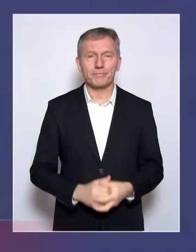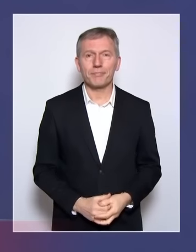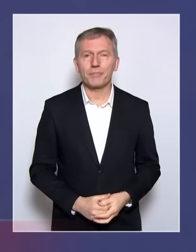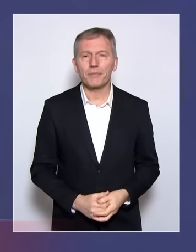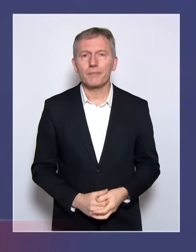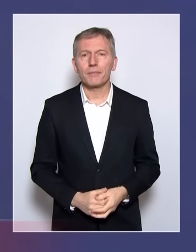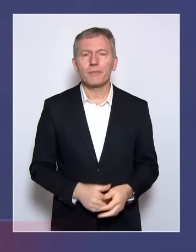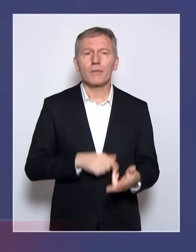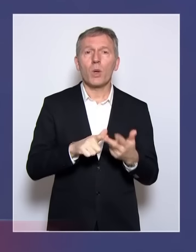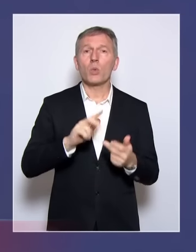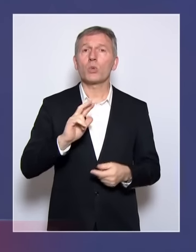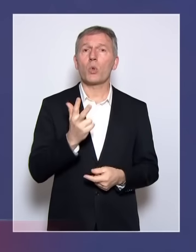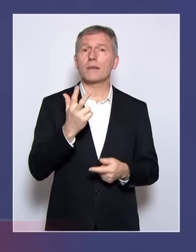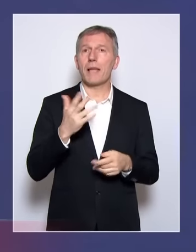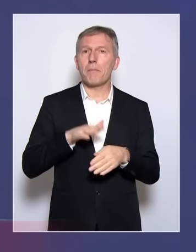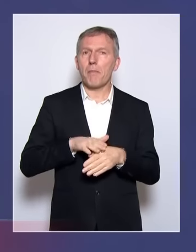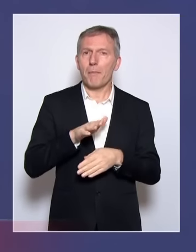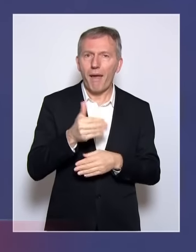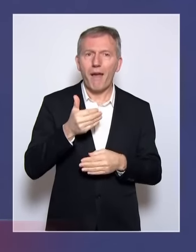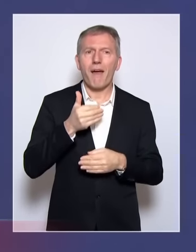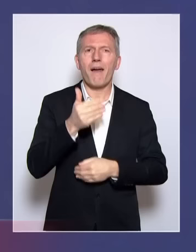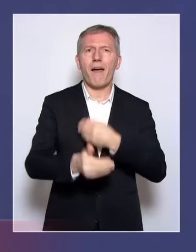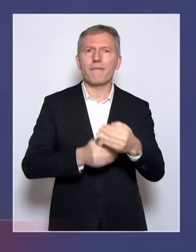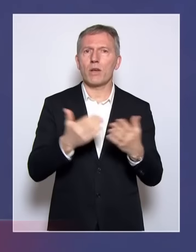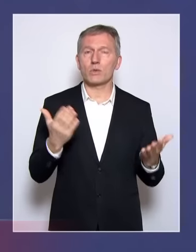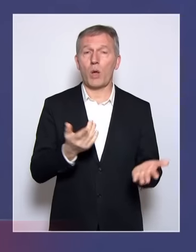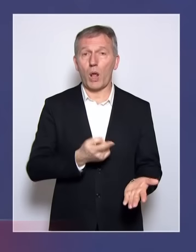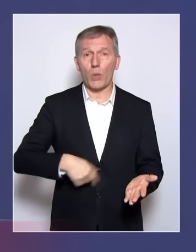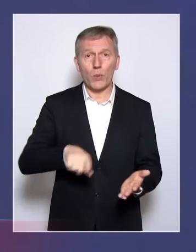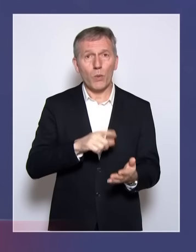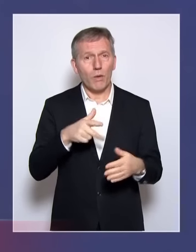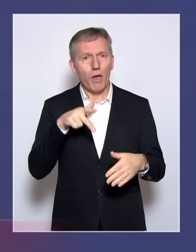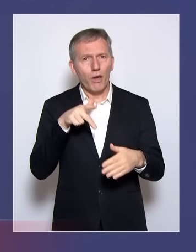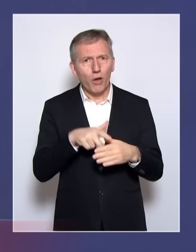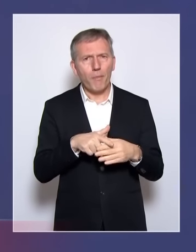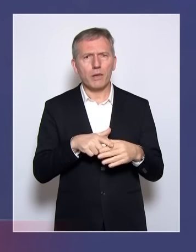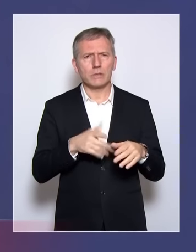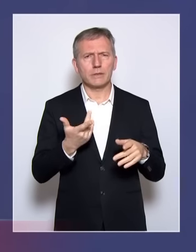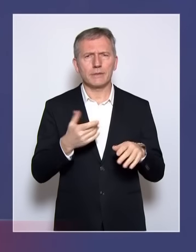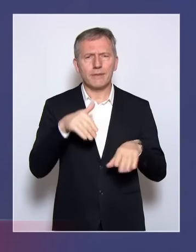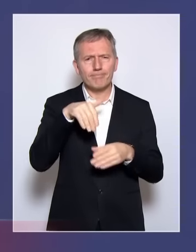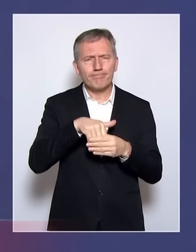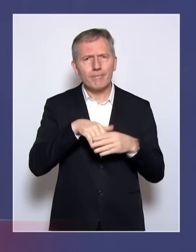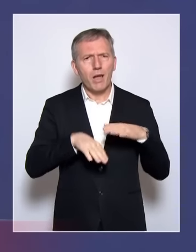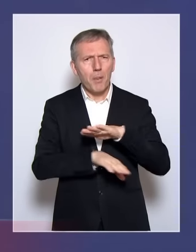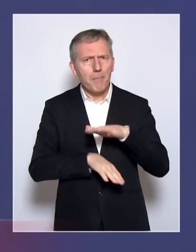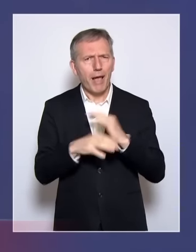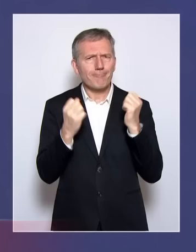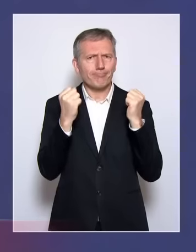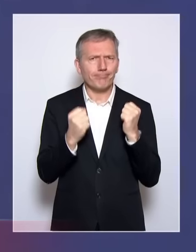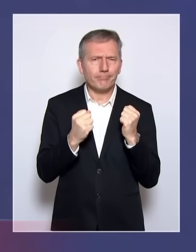Le 3e pas décisif de ces dernières années, c'est que nous avons commencé à jeter les bases d'une plus grande souveraineté